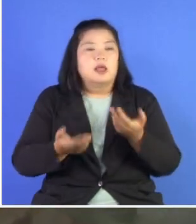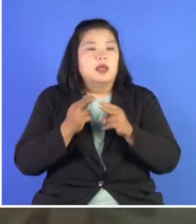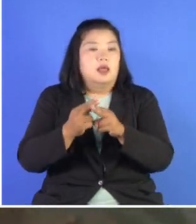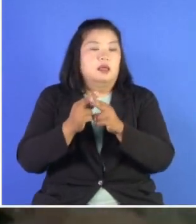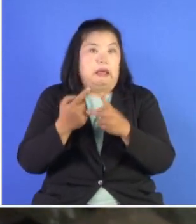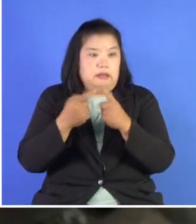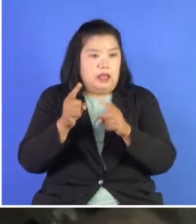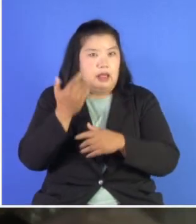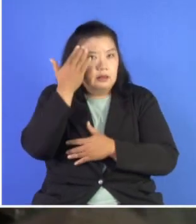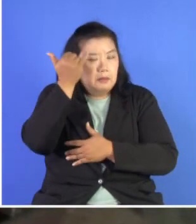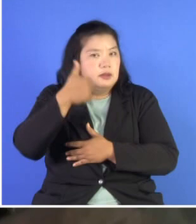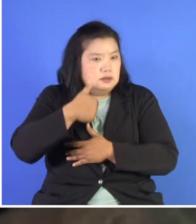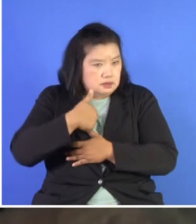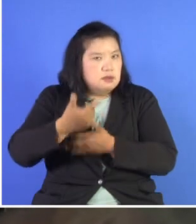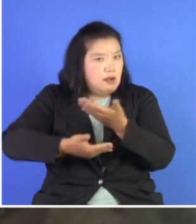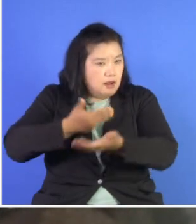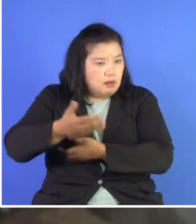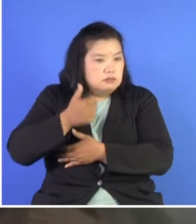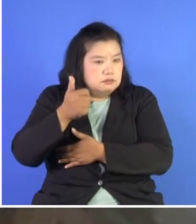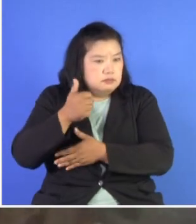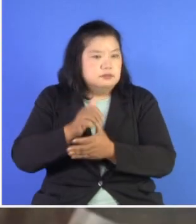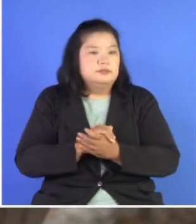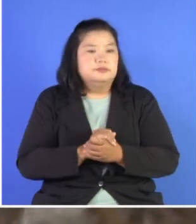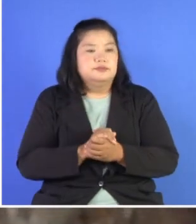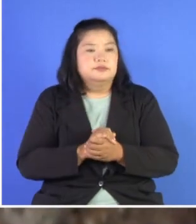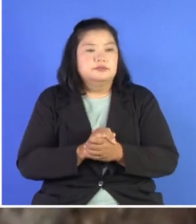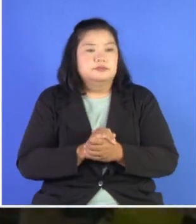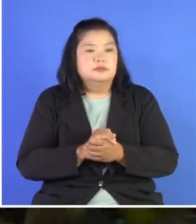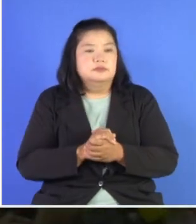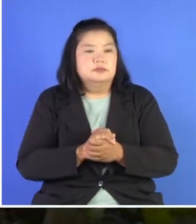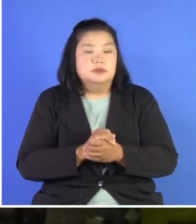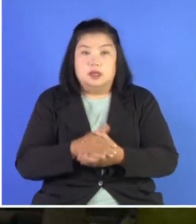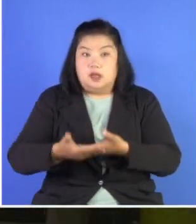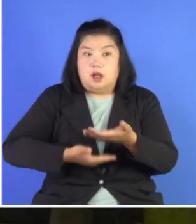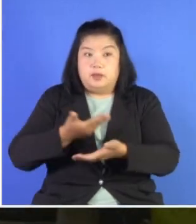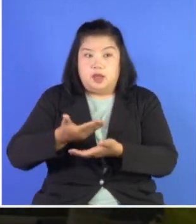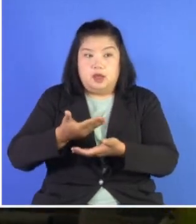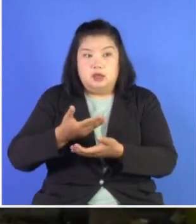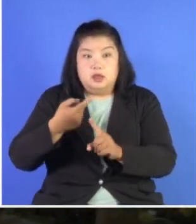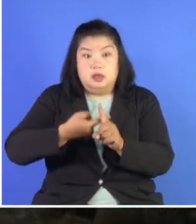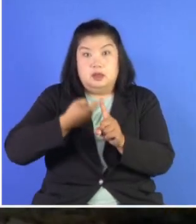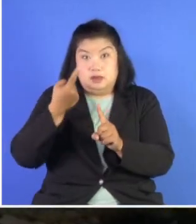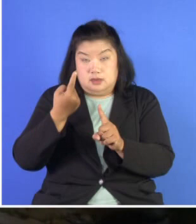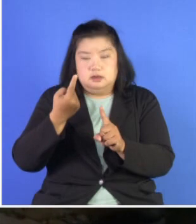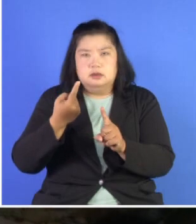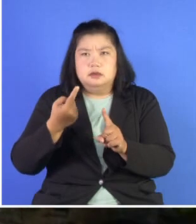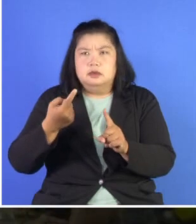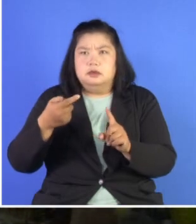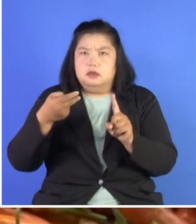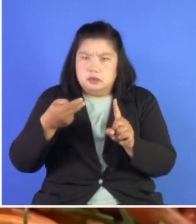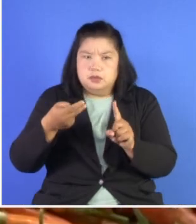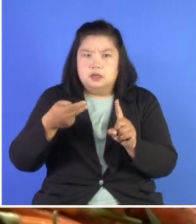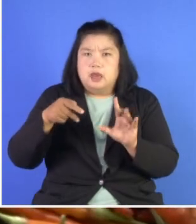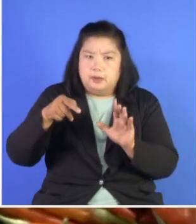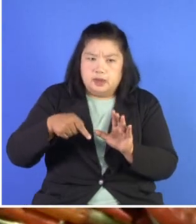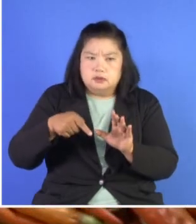เธอบอกว่าเอาไปขายอุ้ยนี่ขายนะขายเนี่ยเฉลี่ยเดือนละกว่า 15,000บาทถึง20,000บาทนะไม่ต้องลงทุน